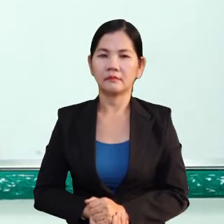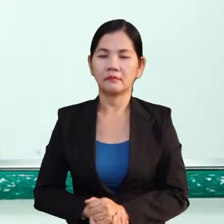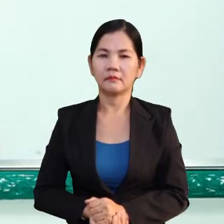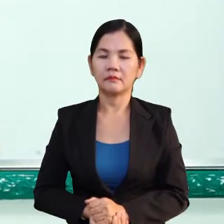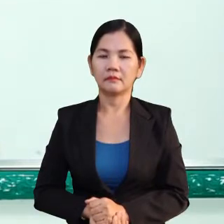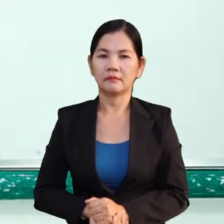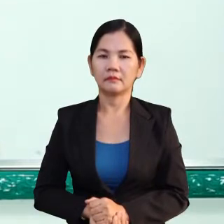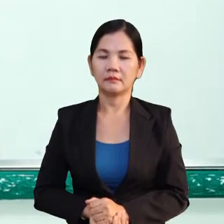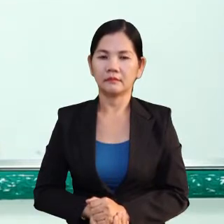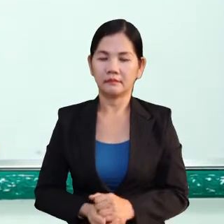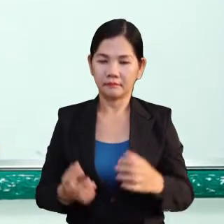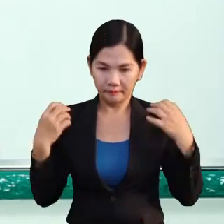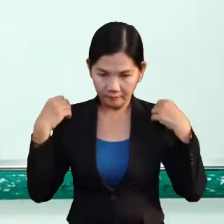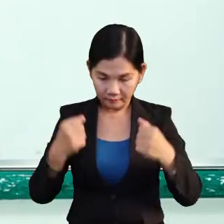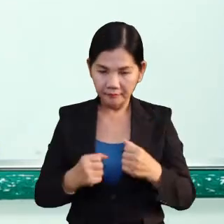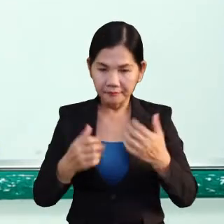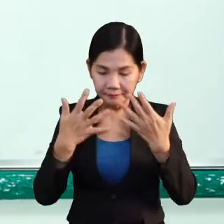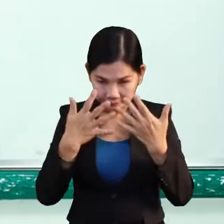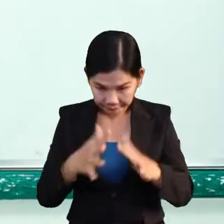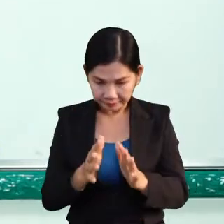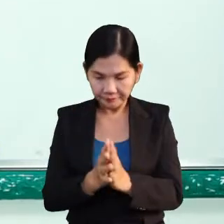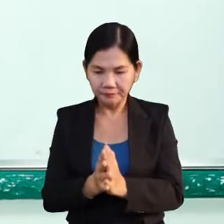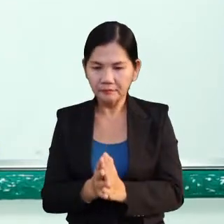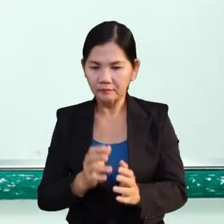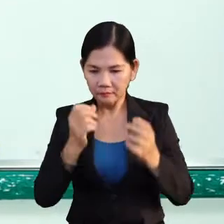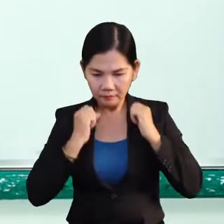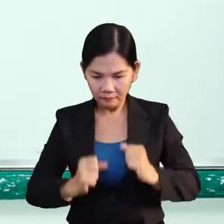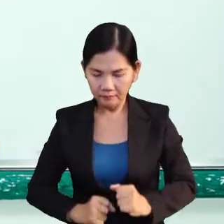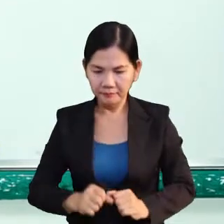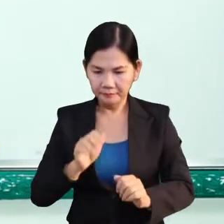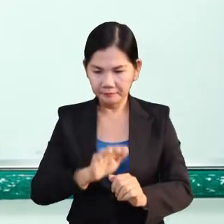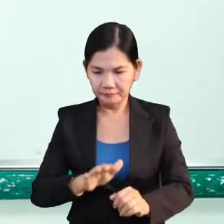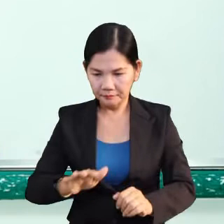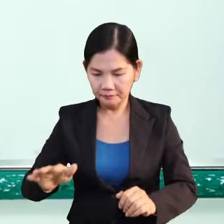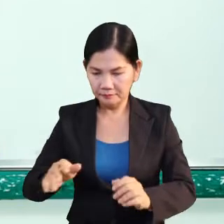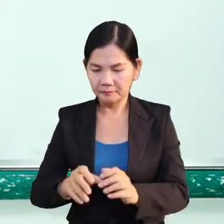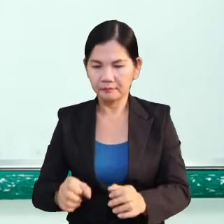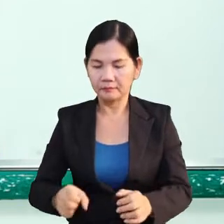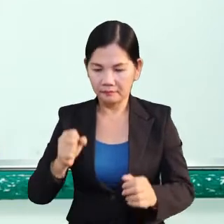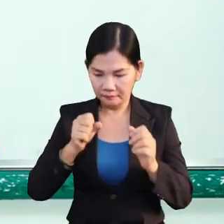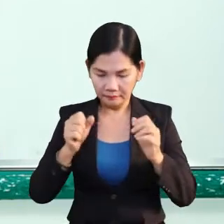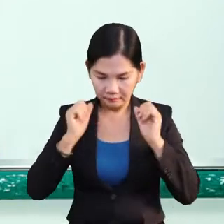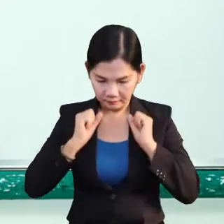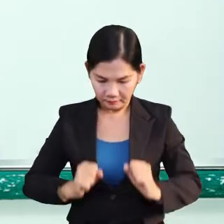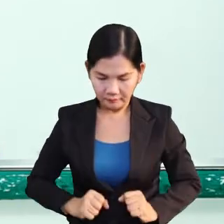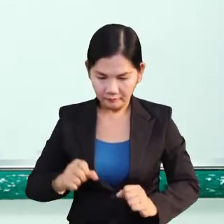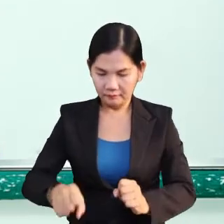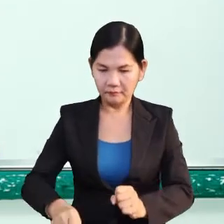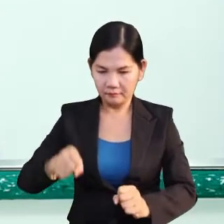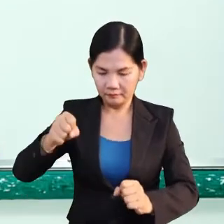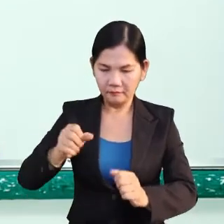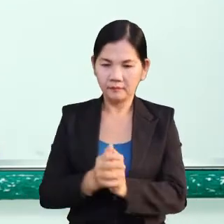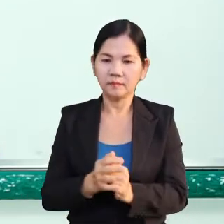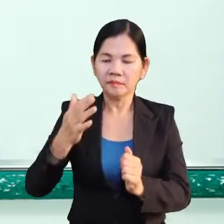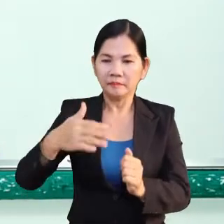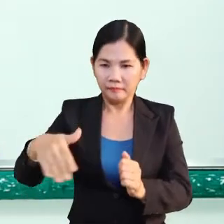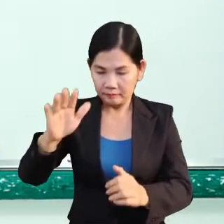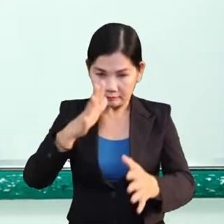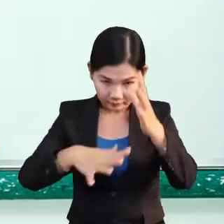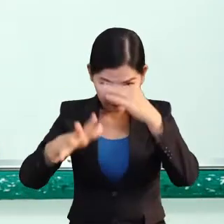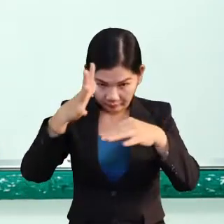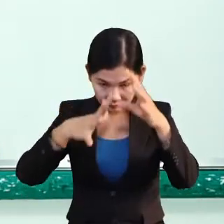ចាស្លៀកពាក់ហើយអស់នៅកូនរៀបចំកាតាបស្លៀកពាក់ហមមិនទេកូនចាយើងទៅសាលារៀន